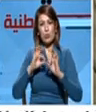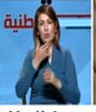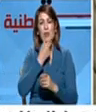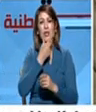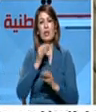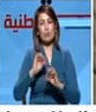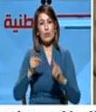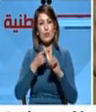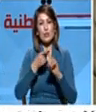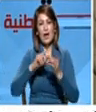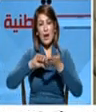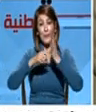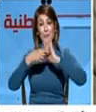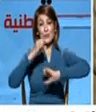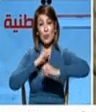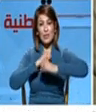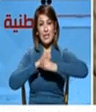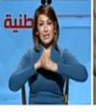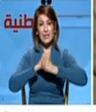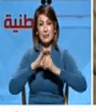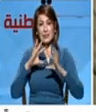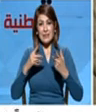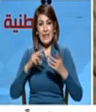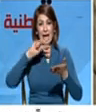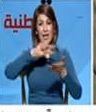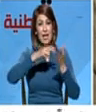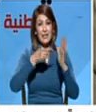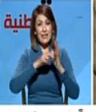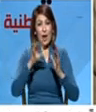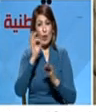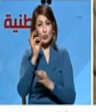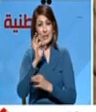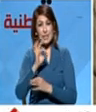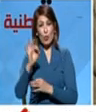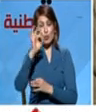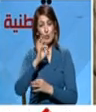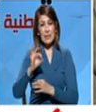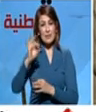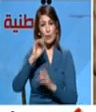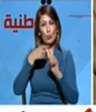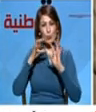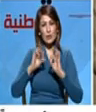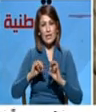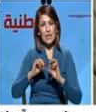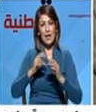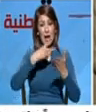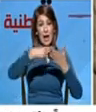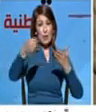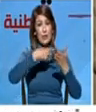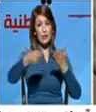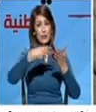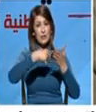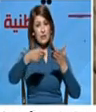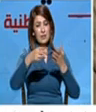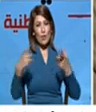كل شيء تخدم اه بالطريقه اليه منظومات ان يقع